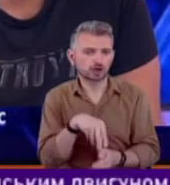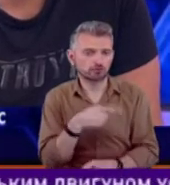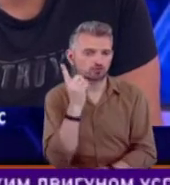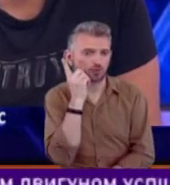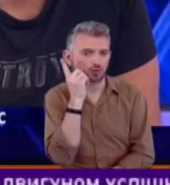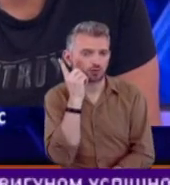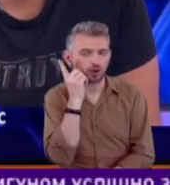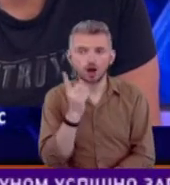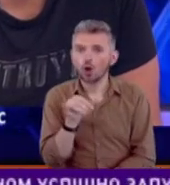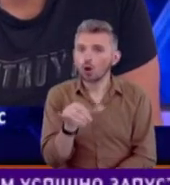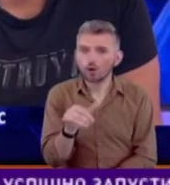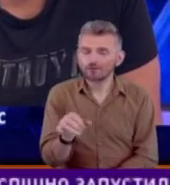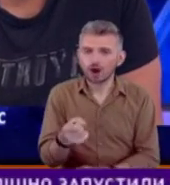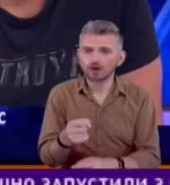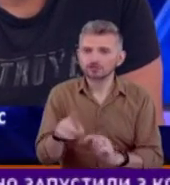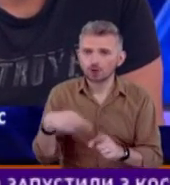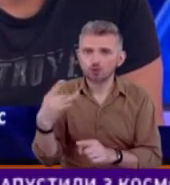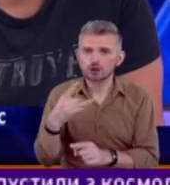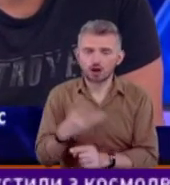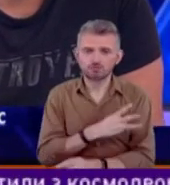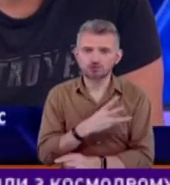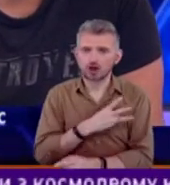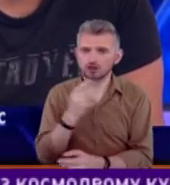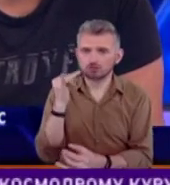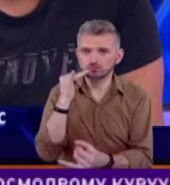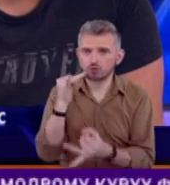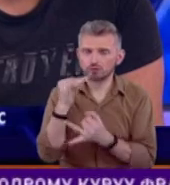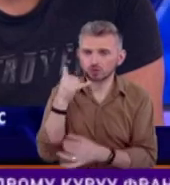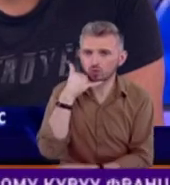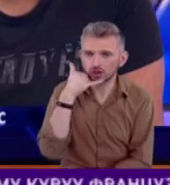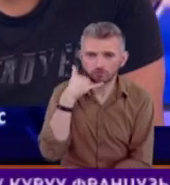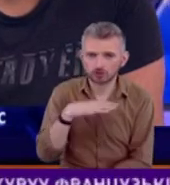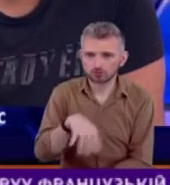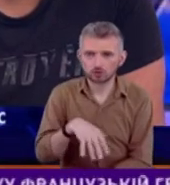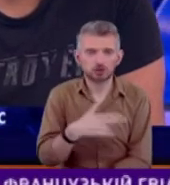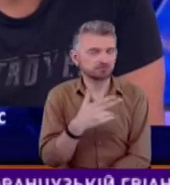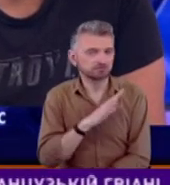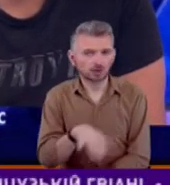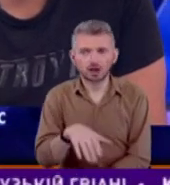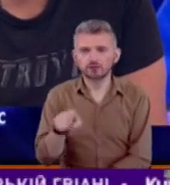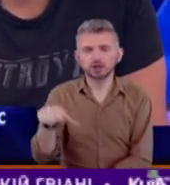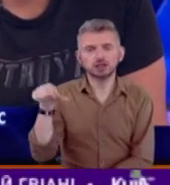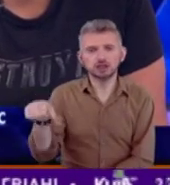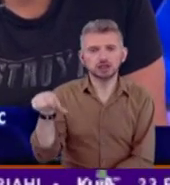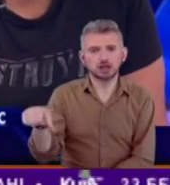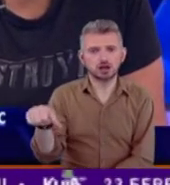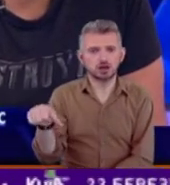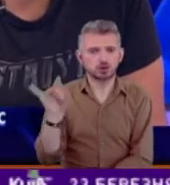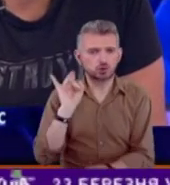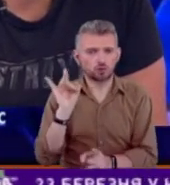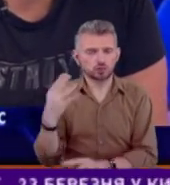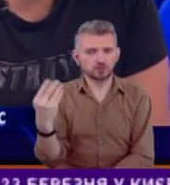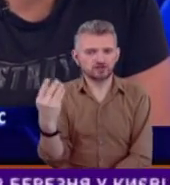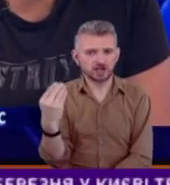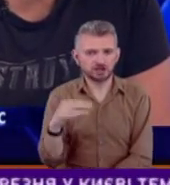все, і у вас більше не виникало бажання поговорити по телефону, правда? За кермом. Ні. Ви включали на гучний зв'язок, та